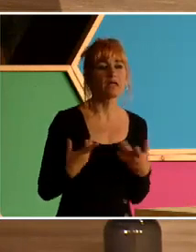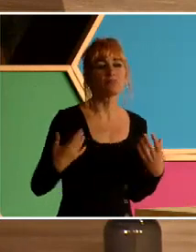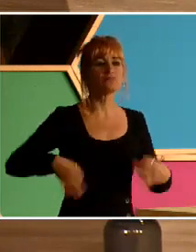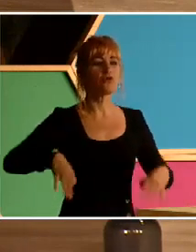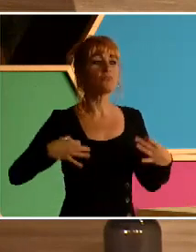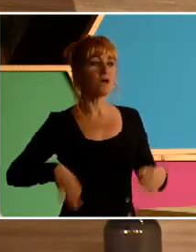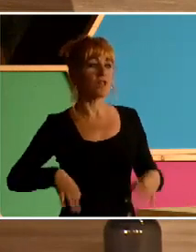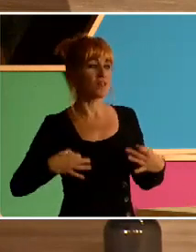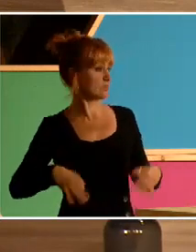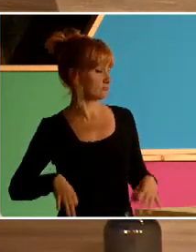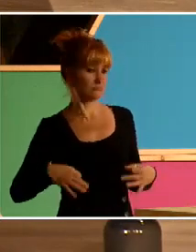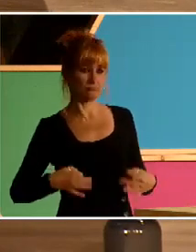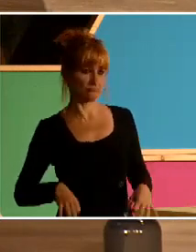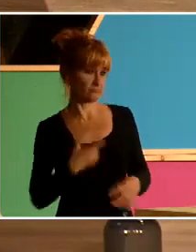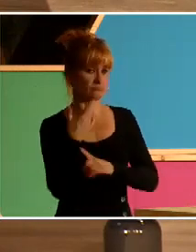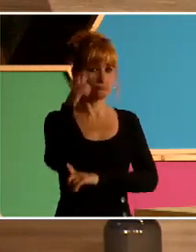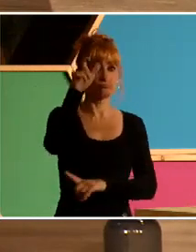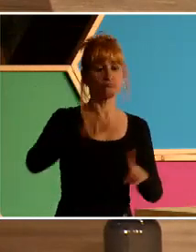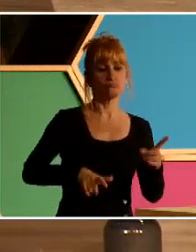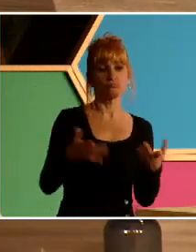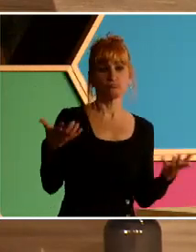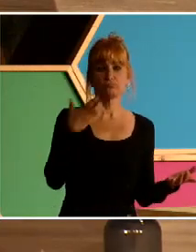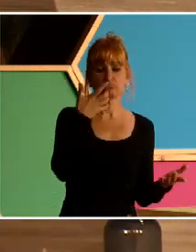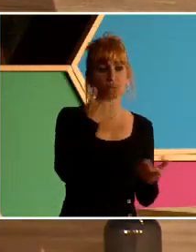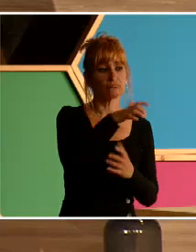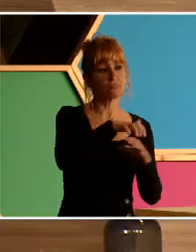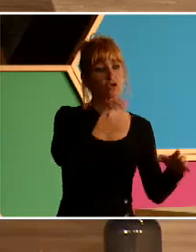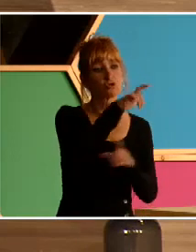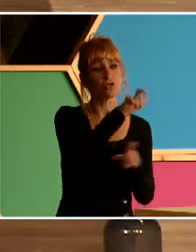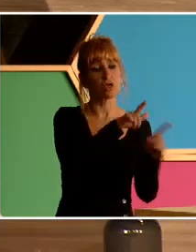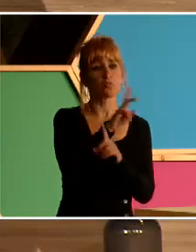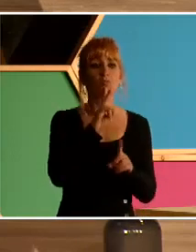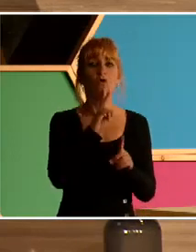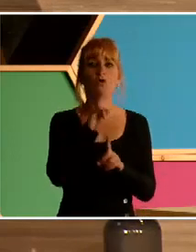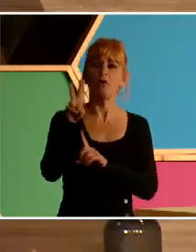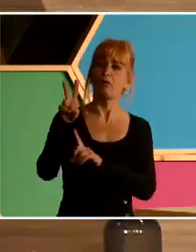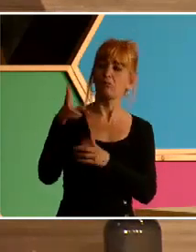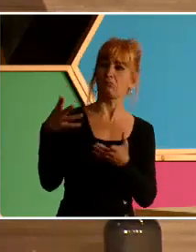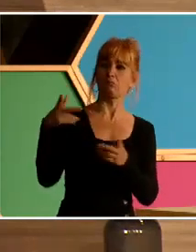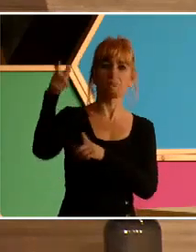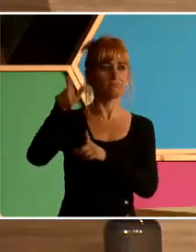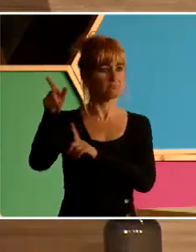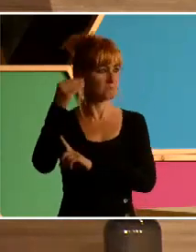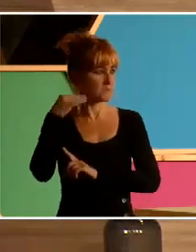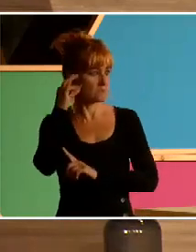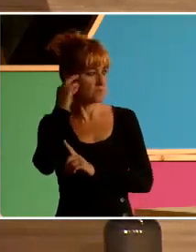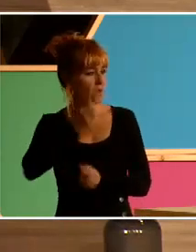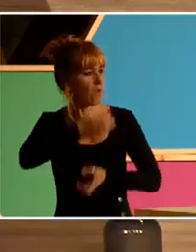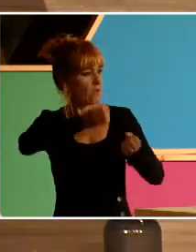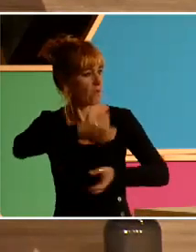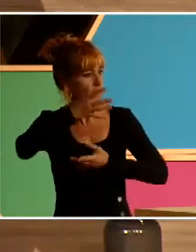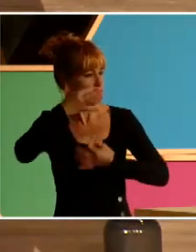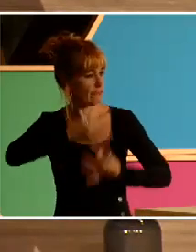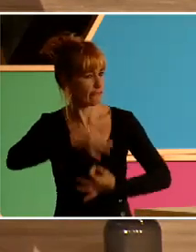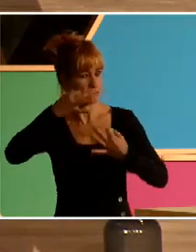persona que va ser coneguda per molta gent dient veritats com a punys al Congrés o parant desallotjaments